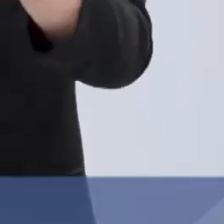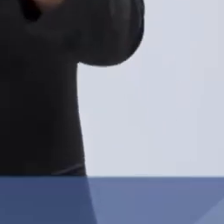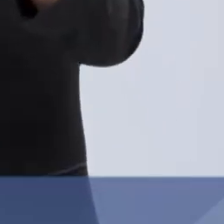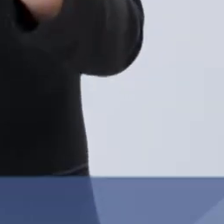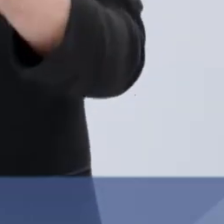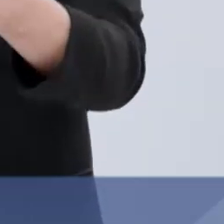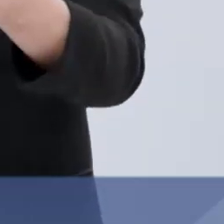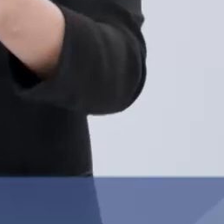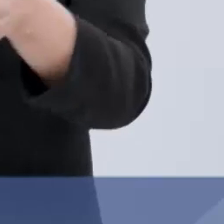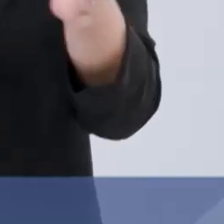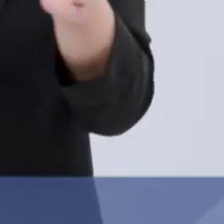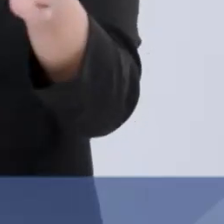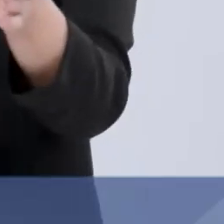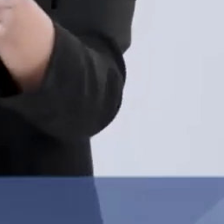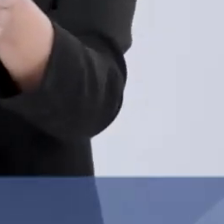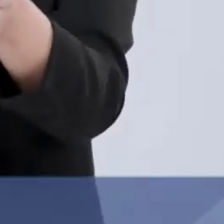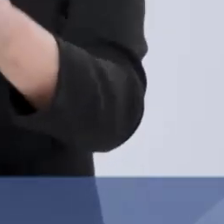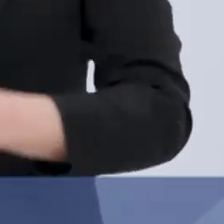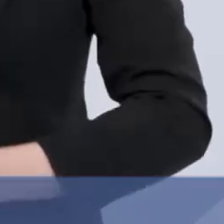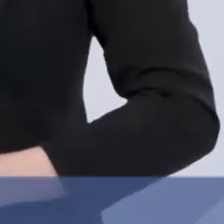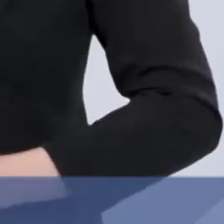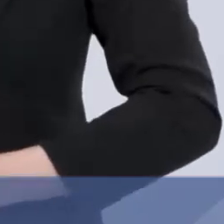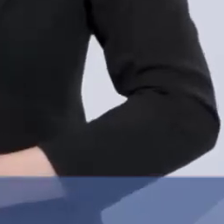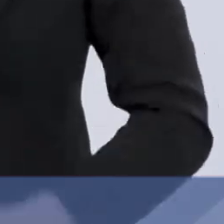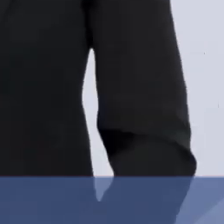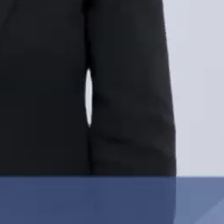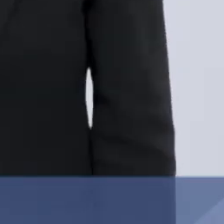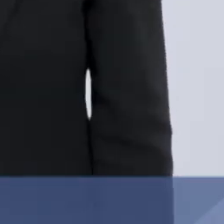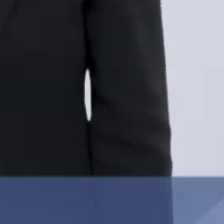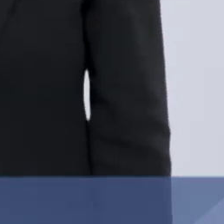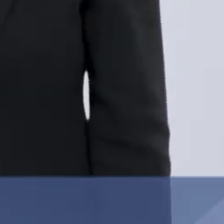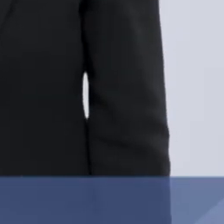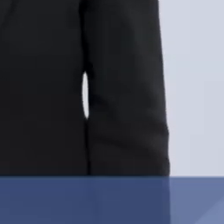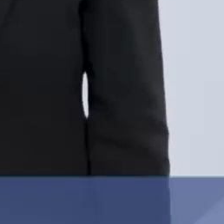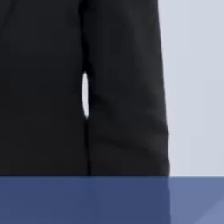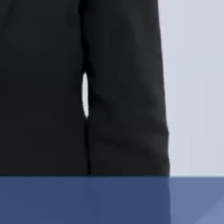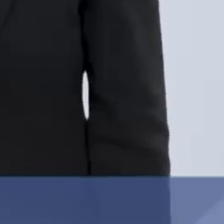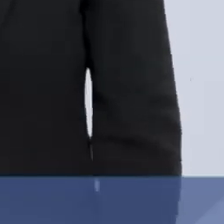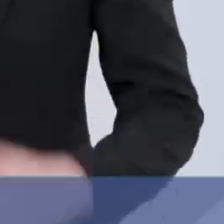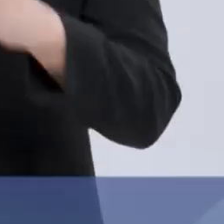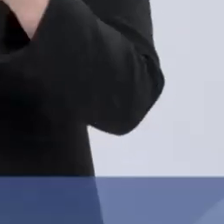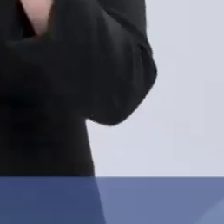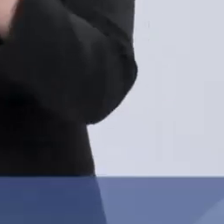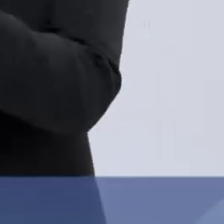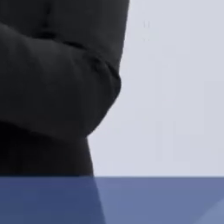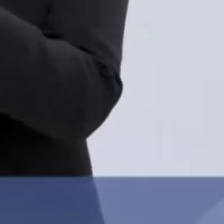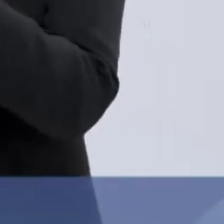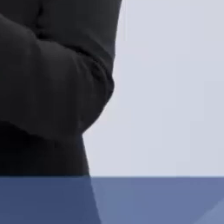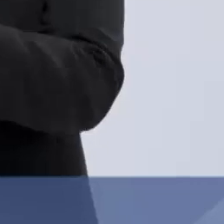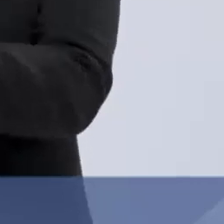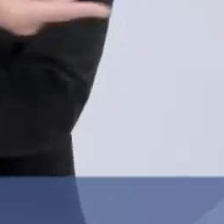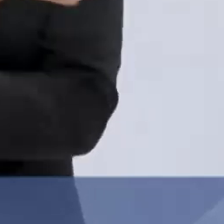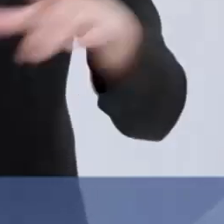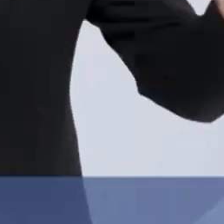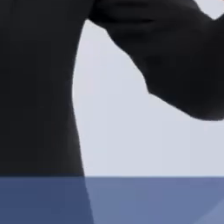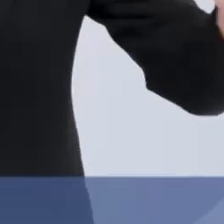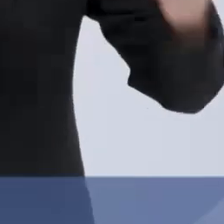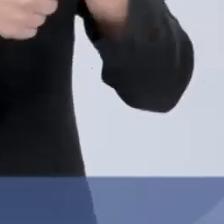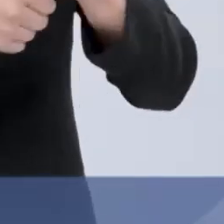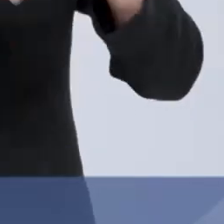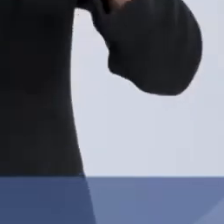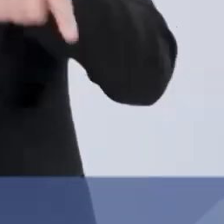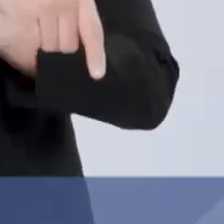나와 관내 사전투표함에 넣고 나가시면 됩니다. 관외 선거인의 경우에는 기표소에